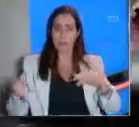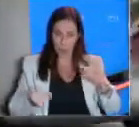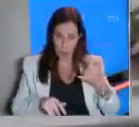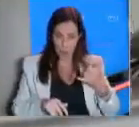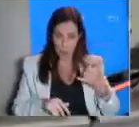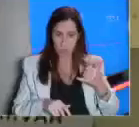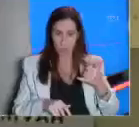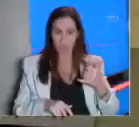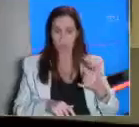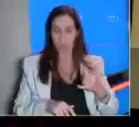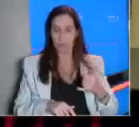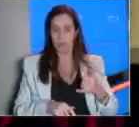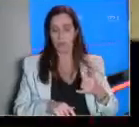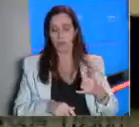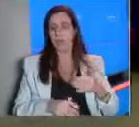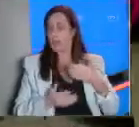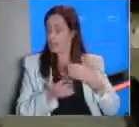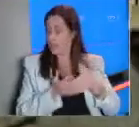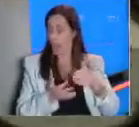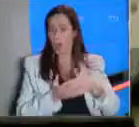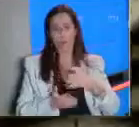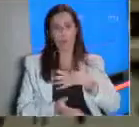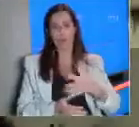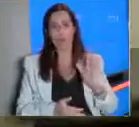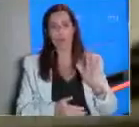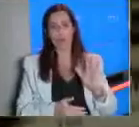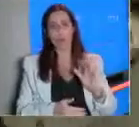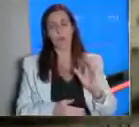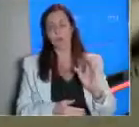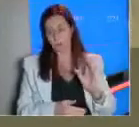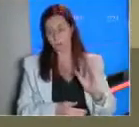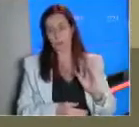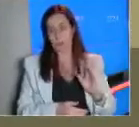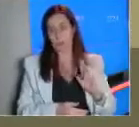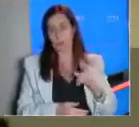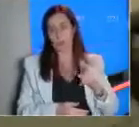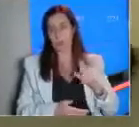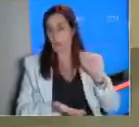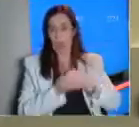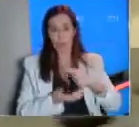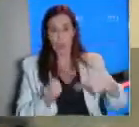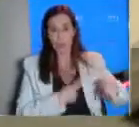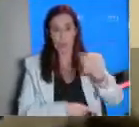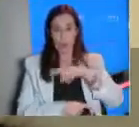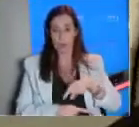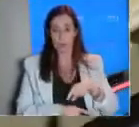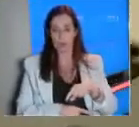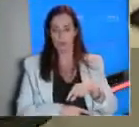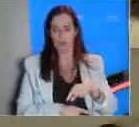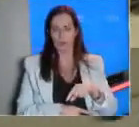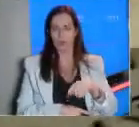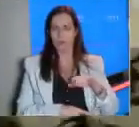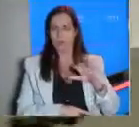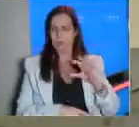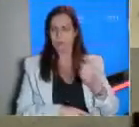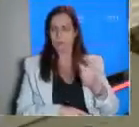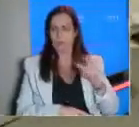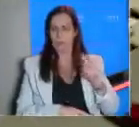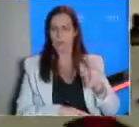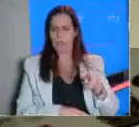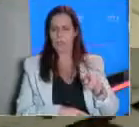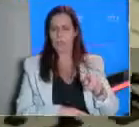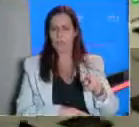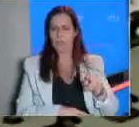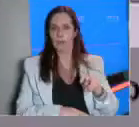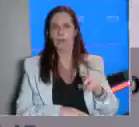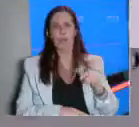לכאורה. לכאורה ימשיך להתאשר, לכאורה זה על חשבוננו, ושמע, יש כמה